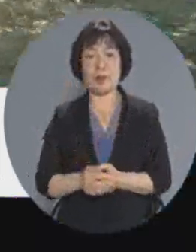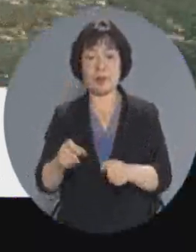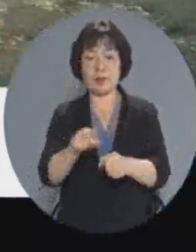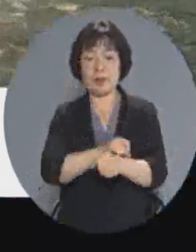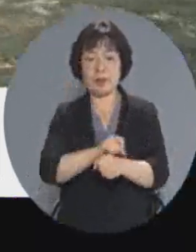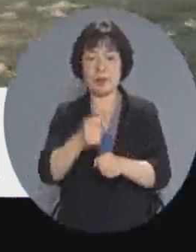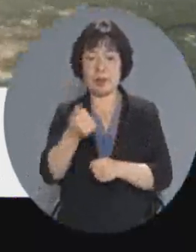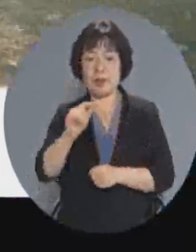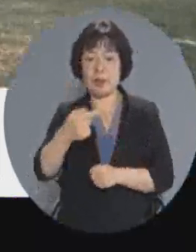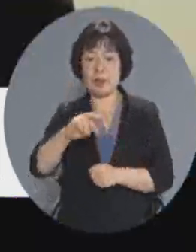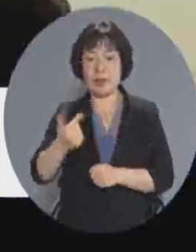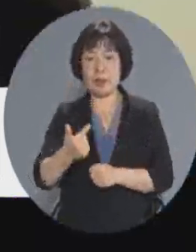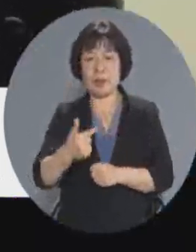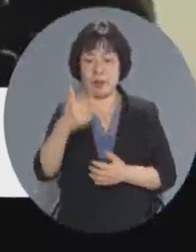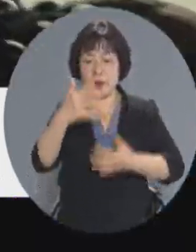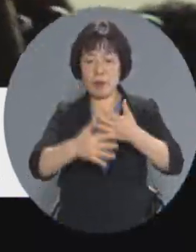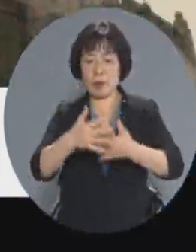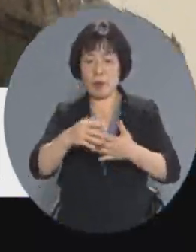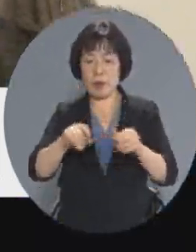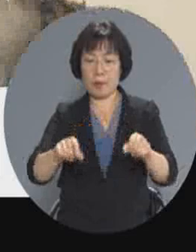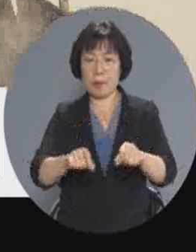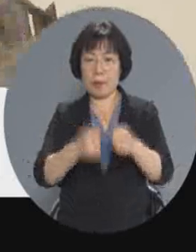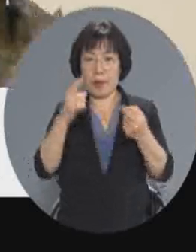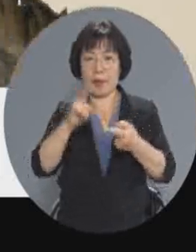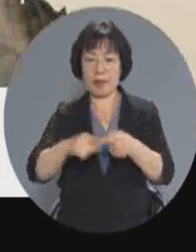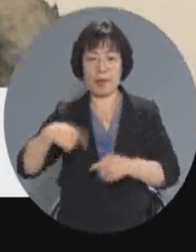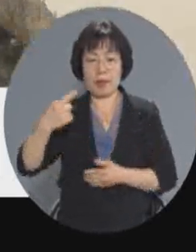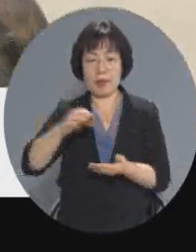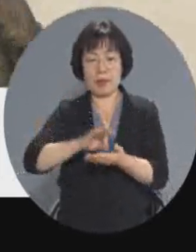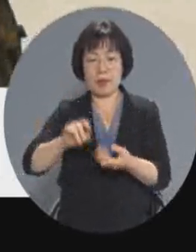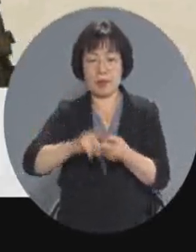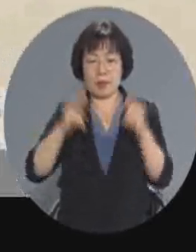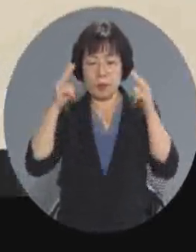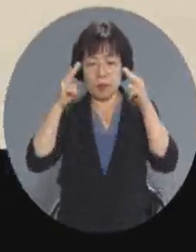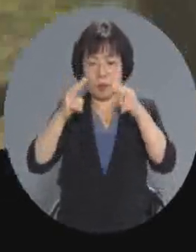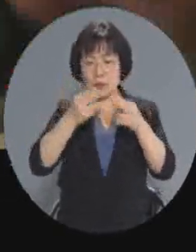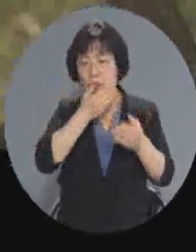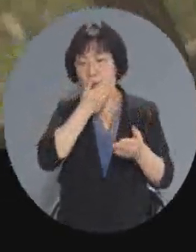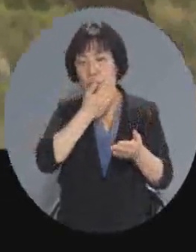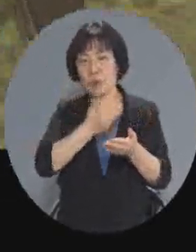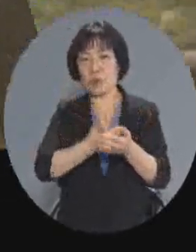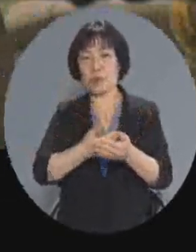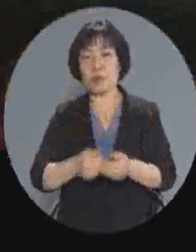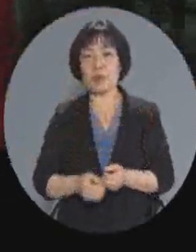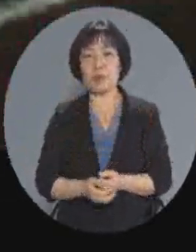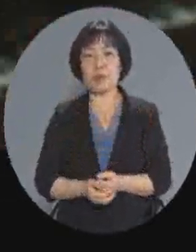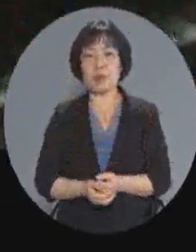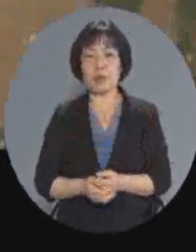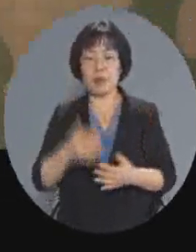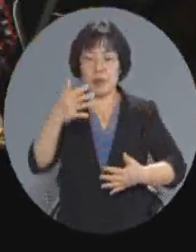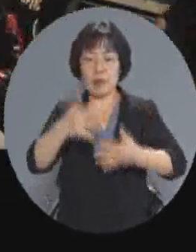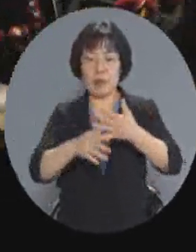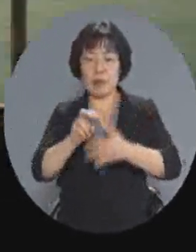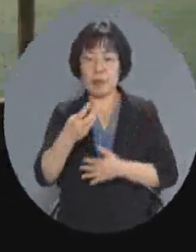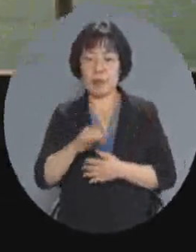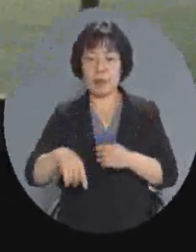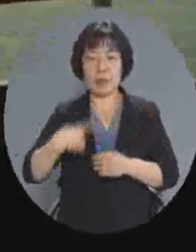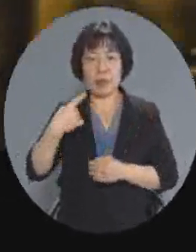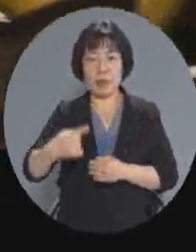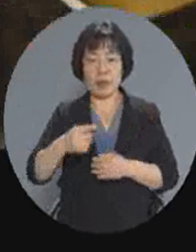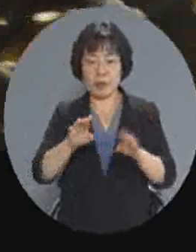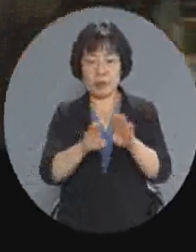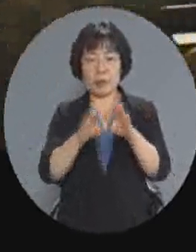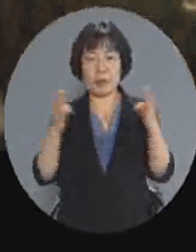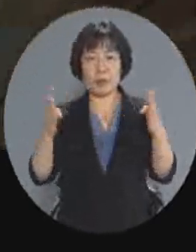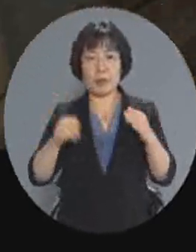영화 한산과 노량의 흥행 여부는 사후 활용의 방향을 크게 좌우할 전망입니다. 영화 명량의 후속작 개봉을